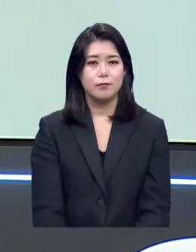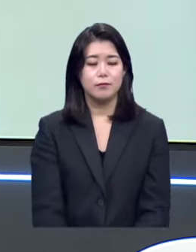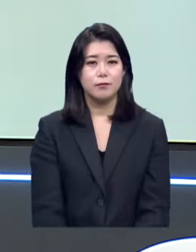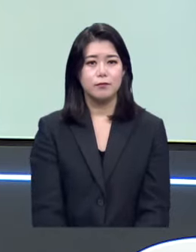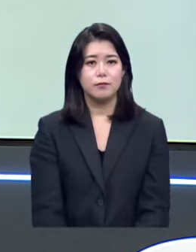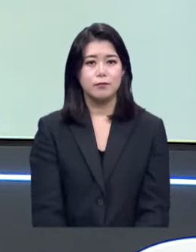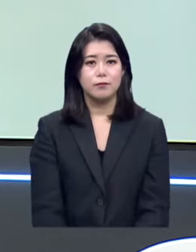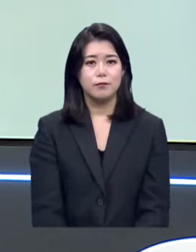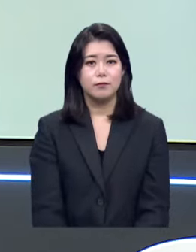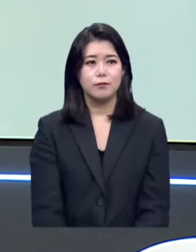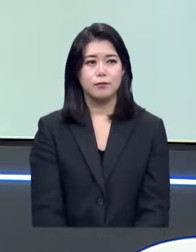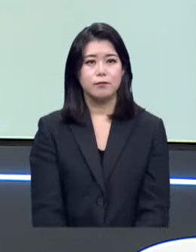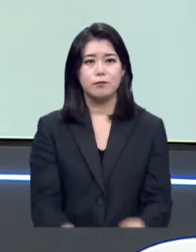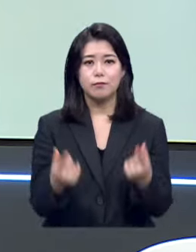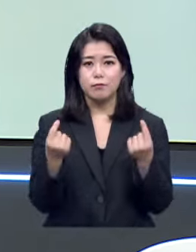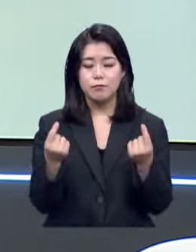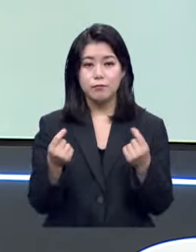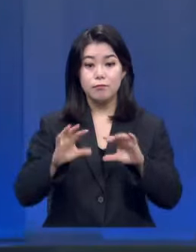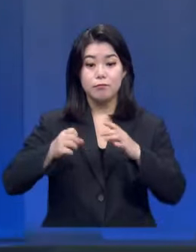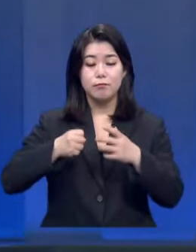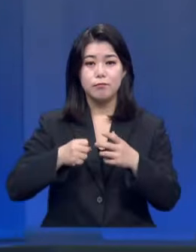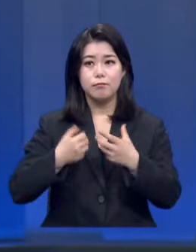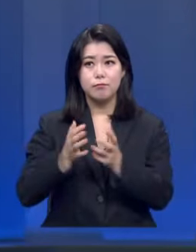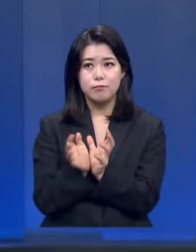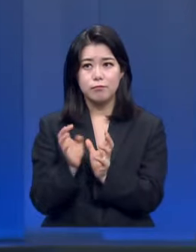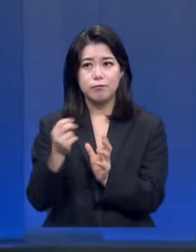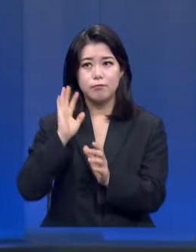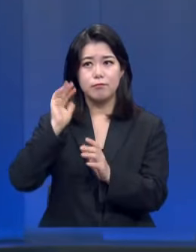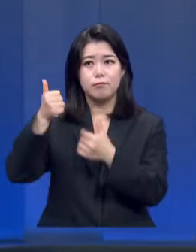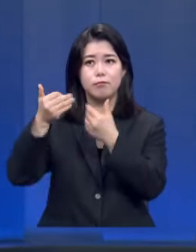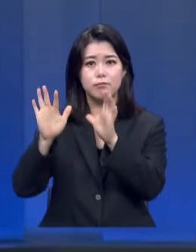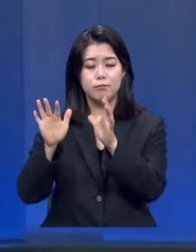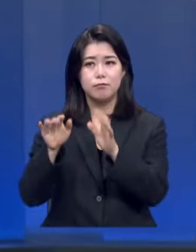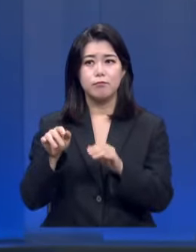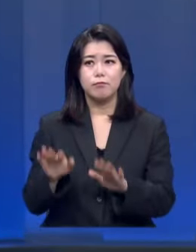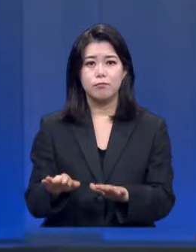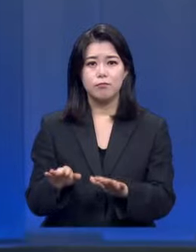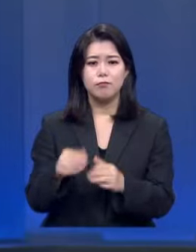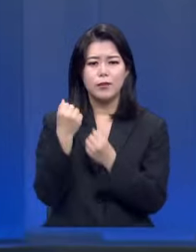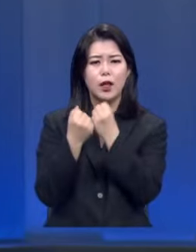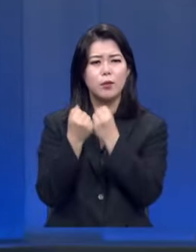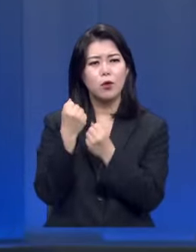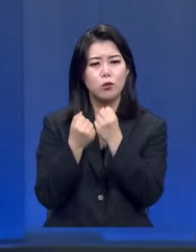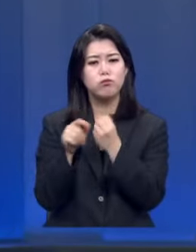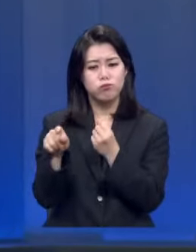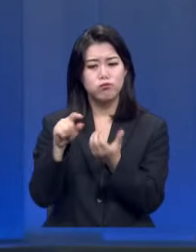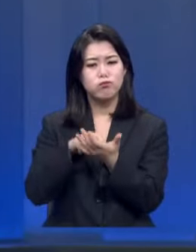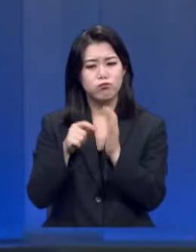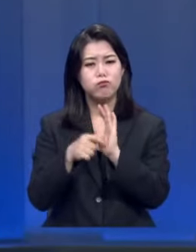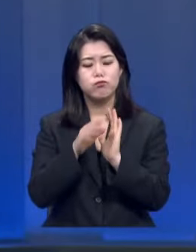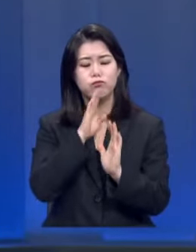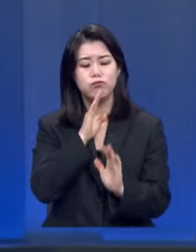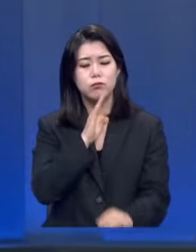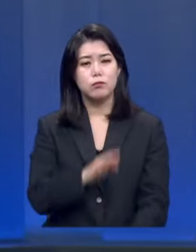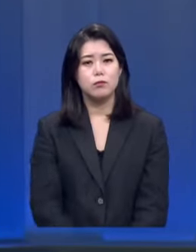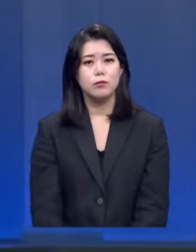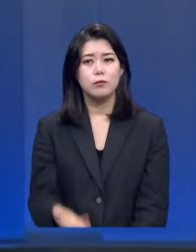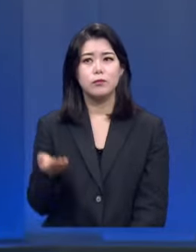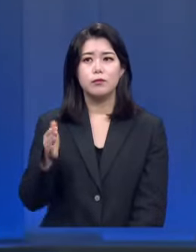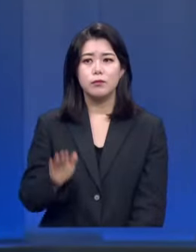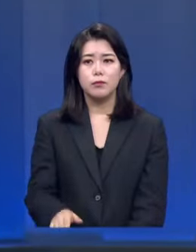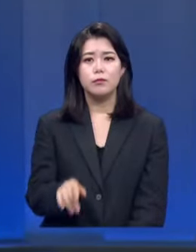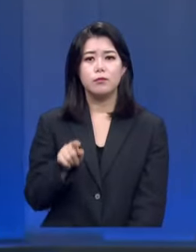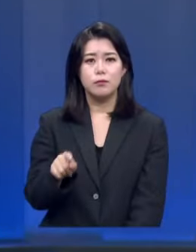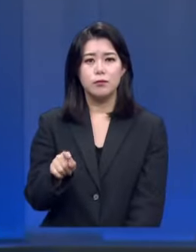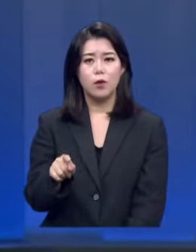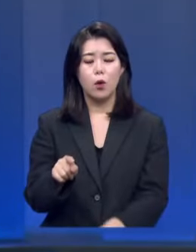변호사님 그죠 아마 국민의 의 힘에서는 그리고 대통령 실에서는 지금 그 정도 해명 밖에는 못 할 거라고 저도 생각을 합니다 다만 이것이